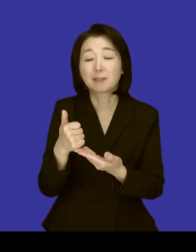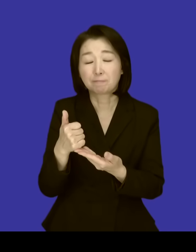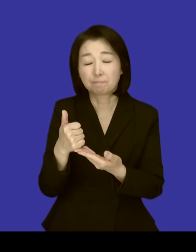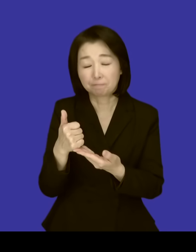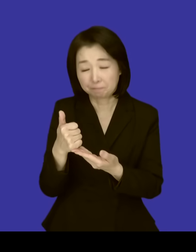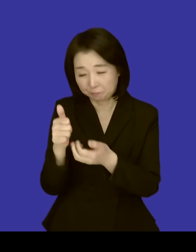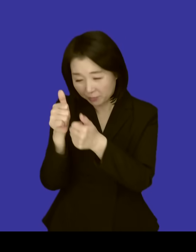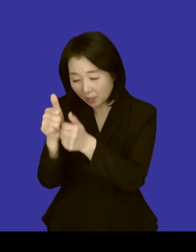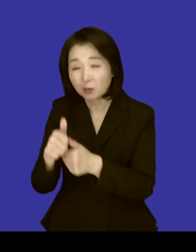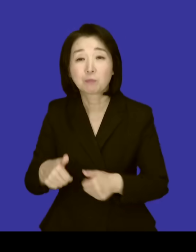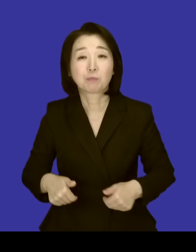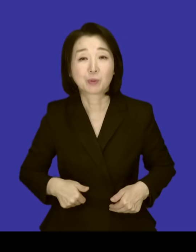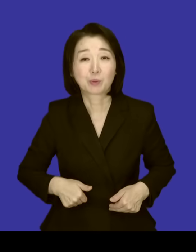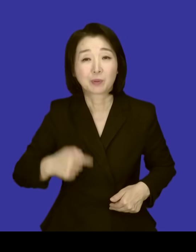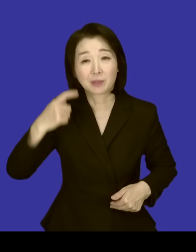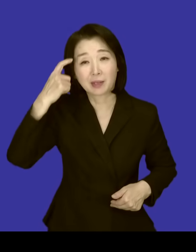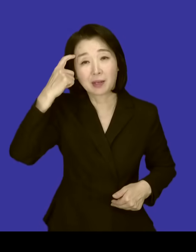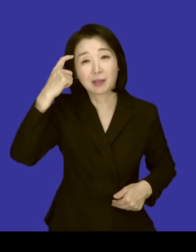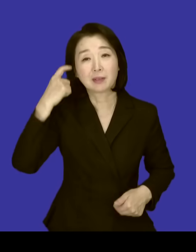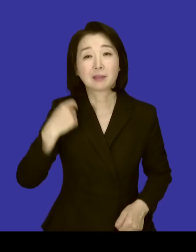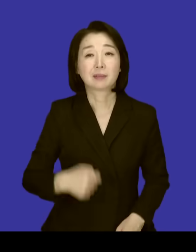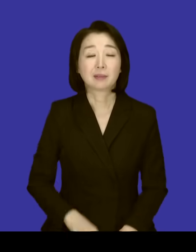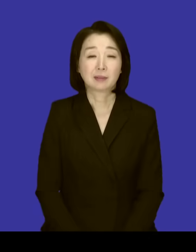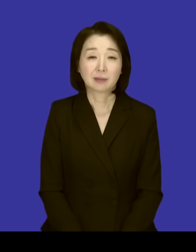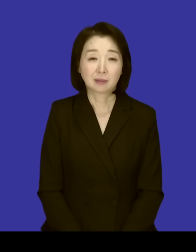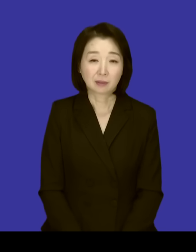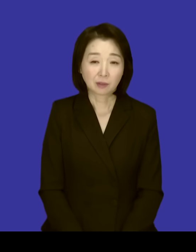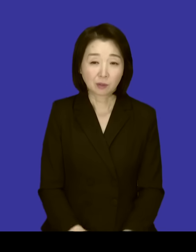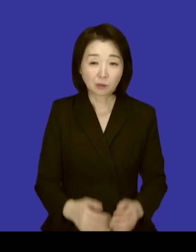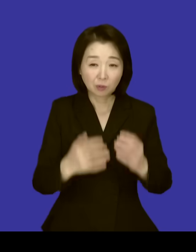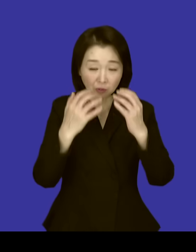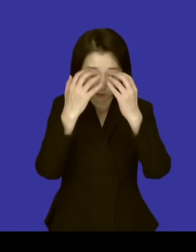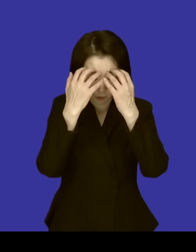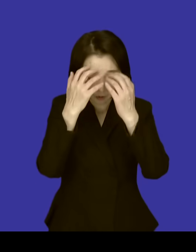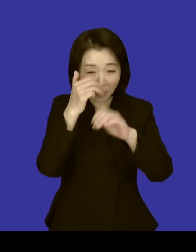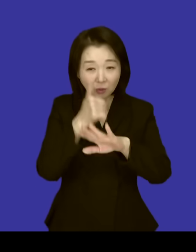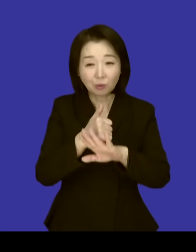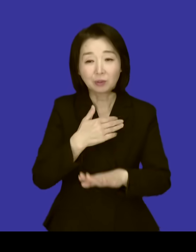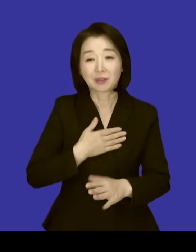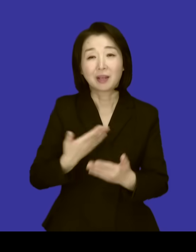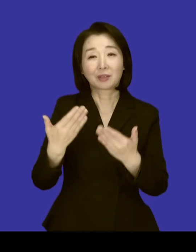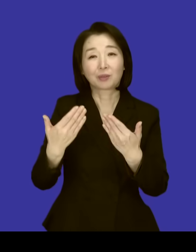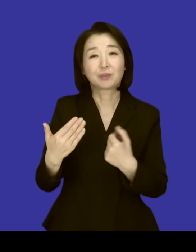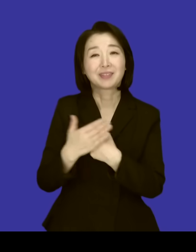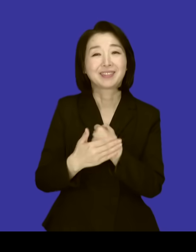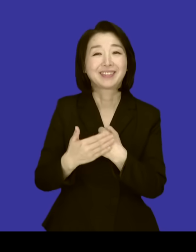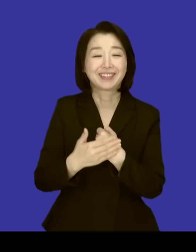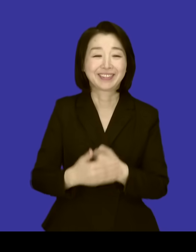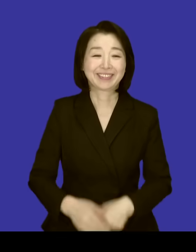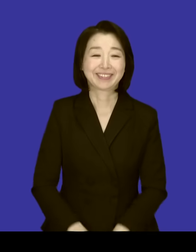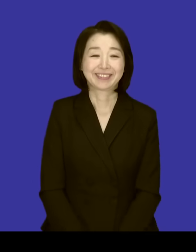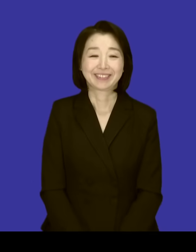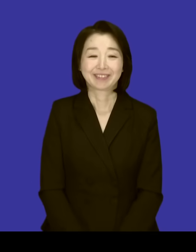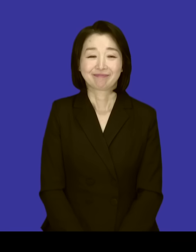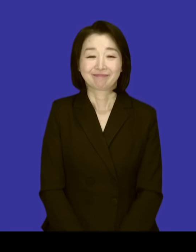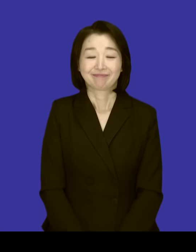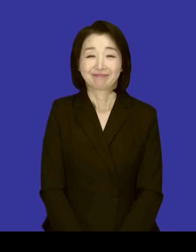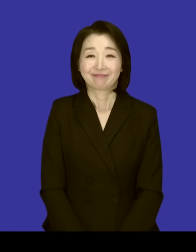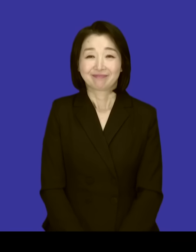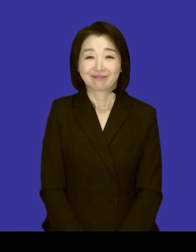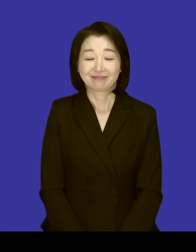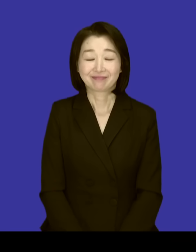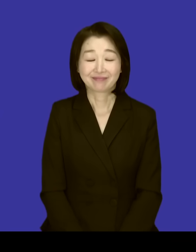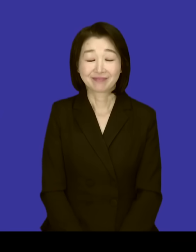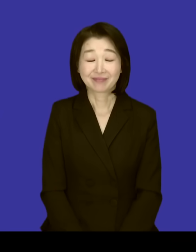이러면서 그래서 이제 고난은 결국에는 저에게 주신 은혜인 것 같습니다. 네, 앞으로 뭐